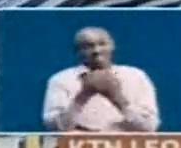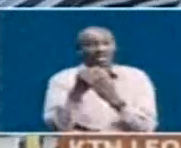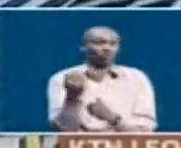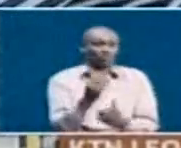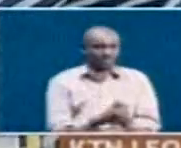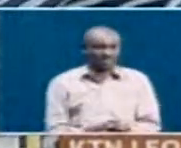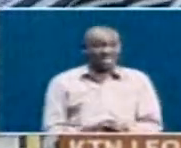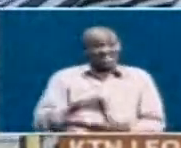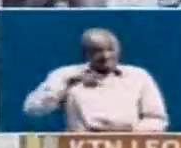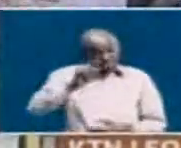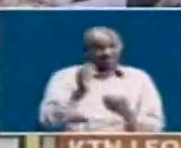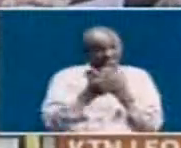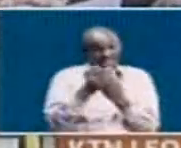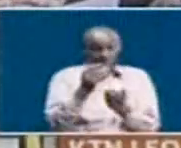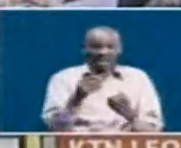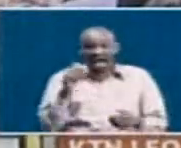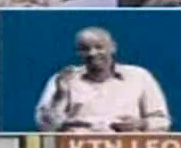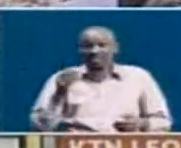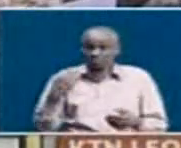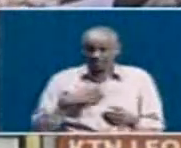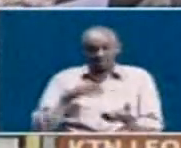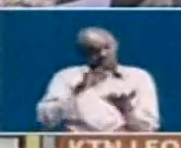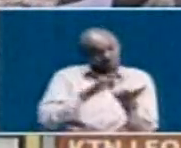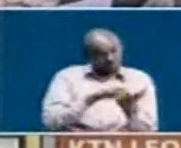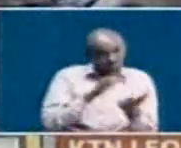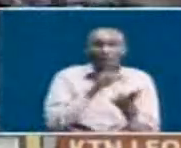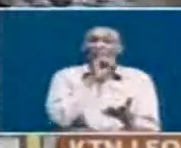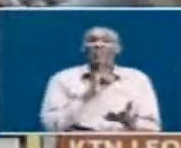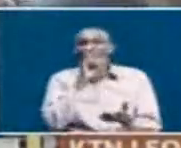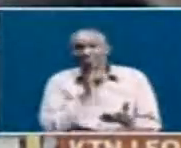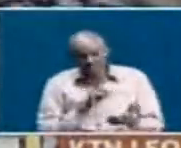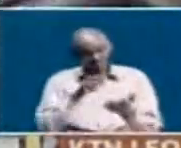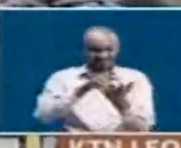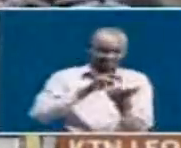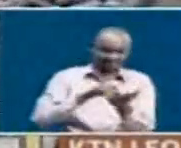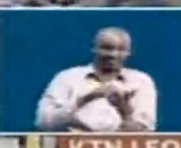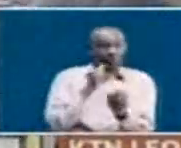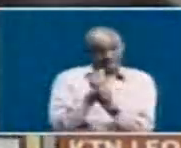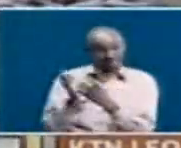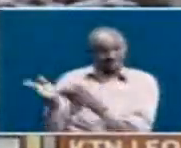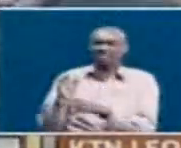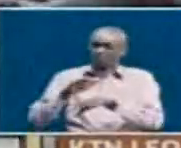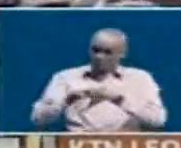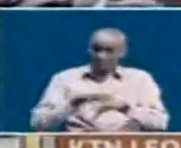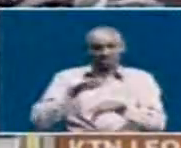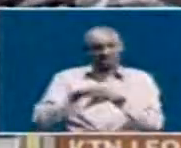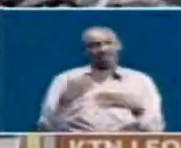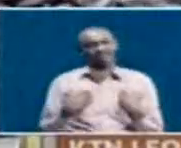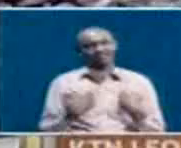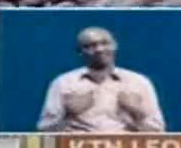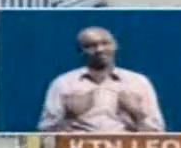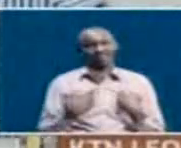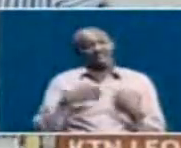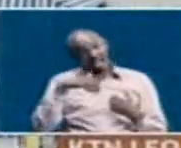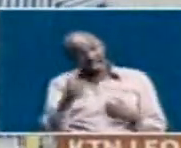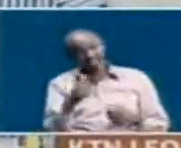Kando na kuwa watoto, mama wengine hupewa kazi za kudondoa maharagwe. Wao hutekeleza jukumu hili taratibu, na